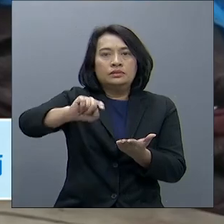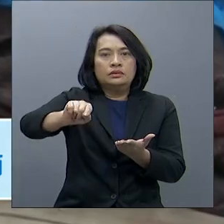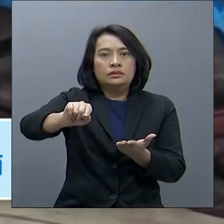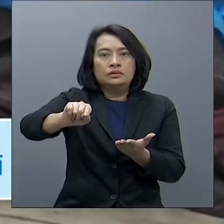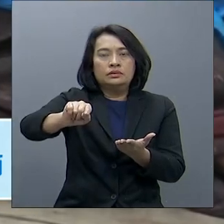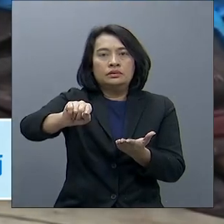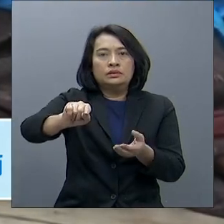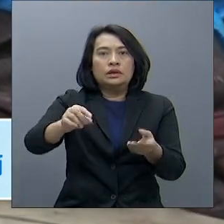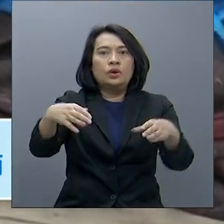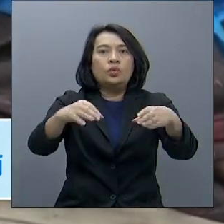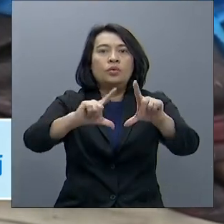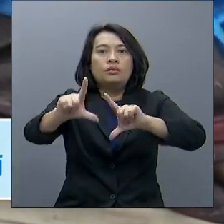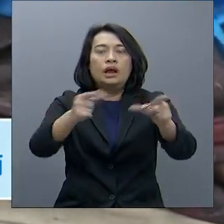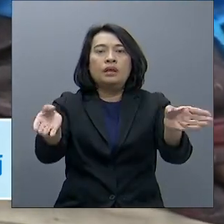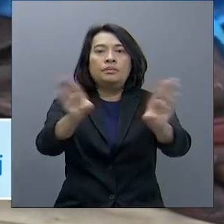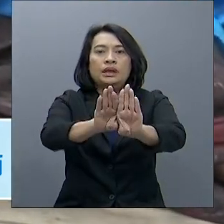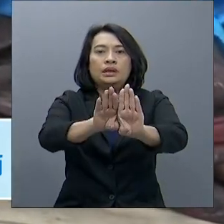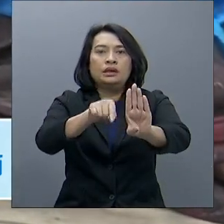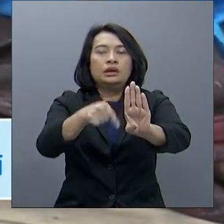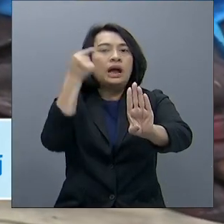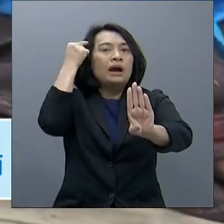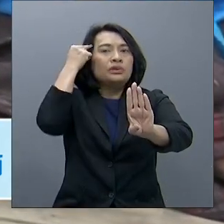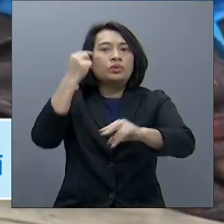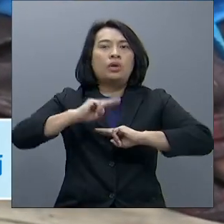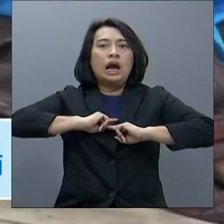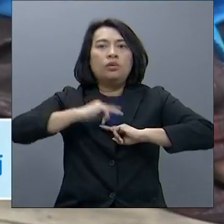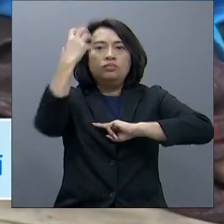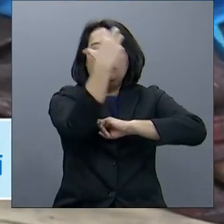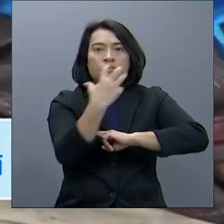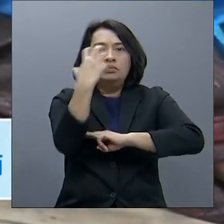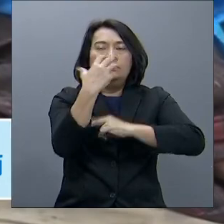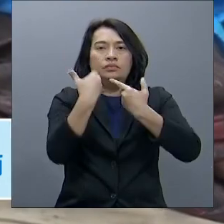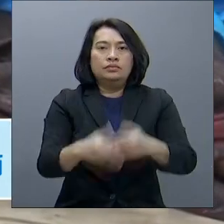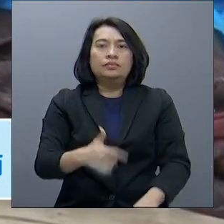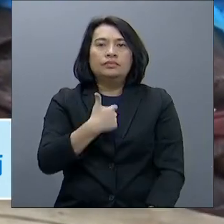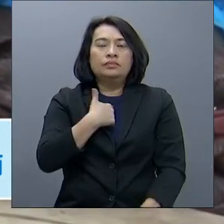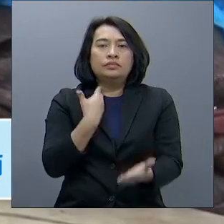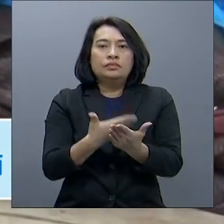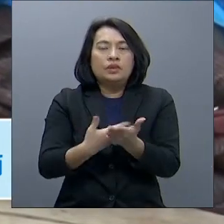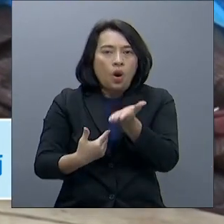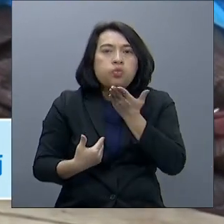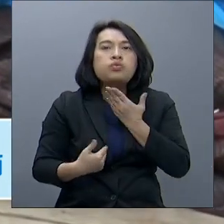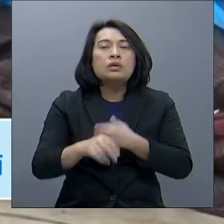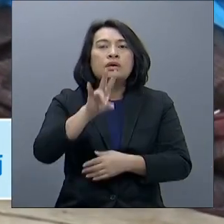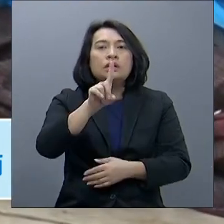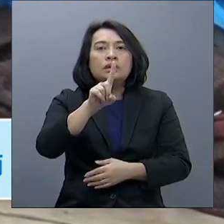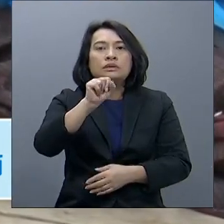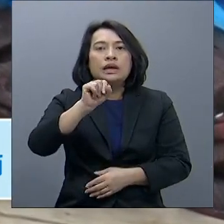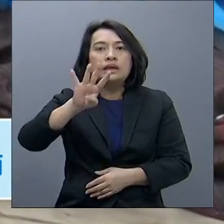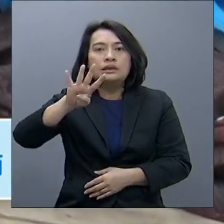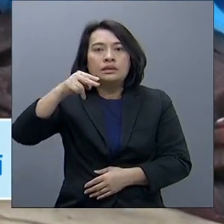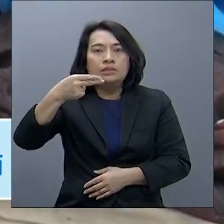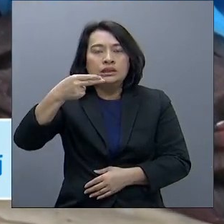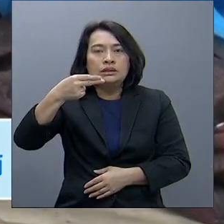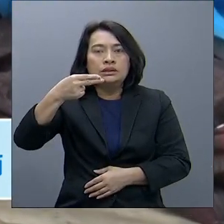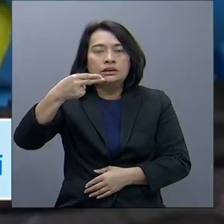ปิดกลุ่มไลน์หนีหายไปด้วยจึงรู้ว่าอ้าวตัวฉันเองถูกหลอกนี่นาสูญเงินไปกว่า 140,000 บาทภายใน1